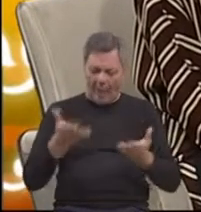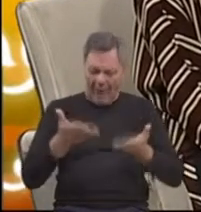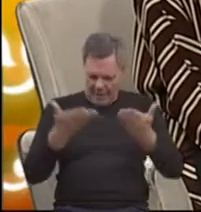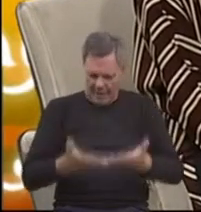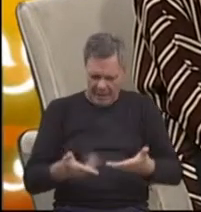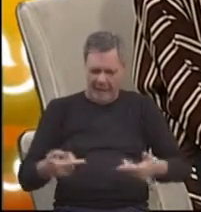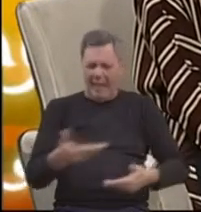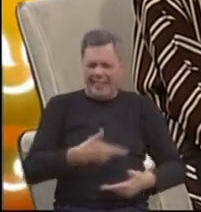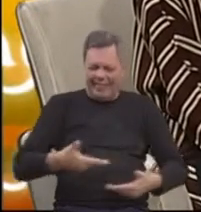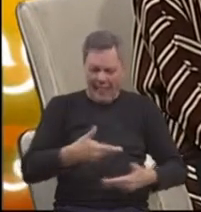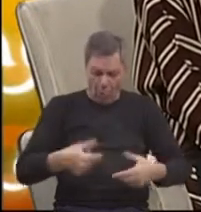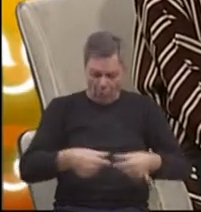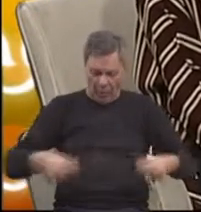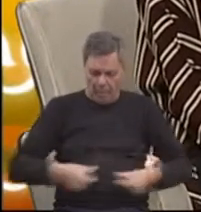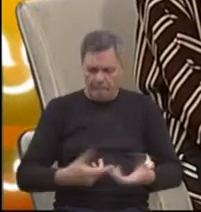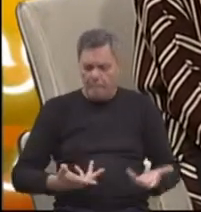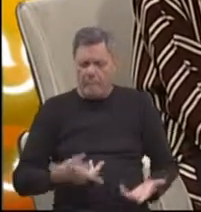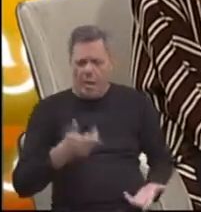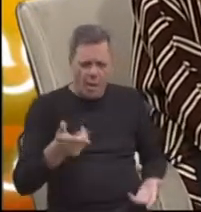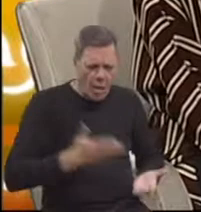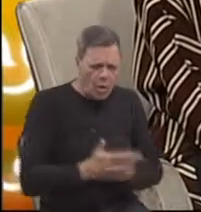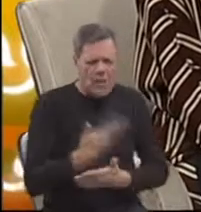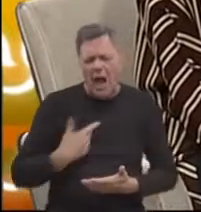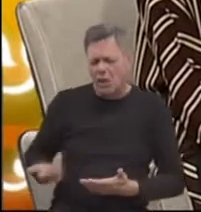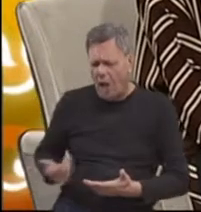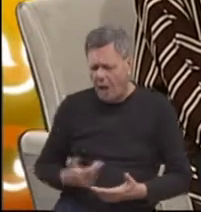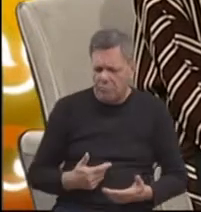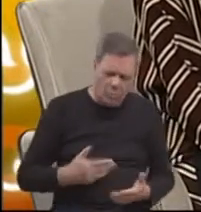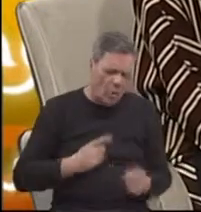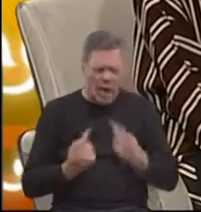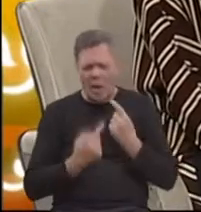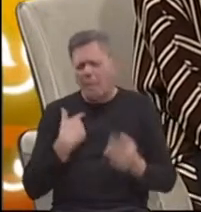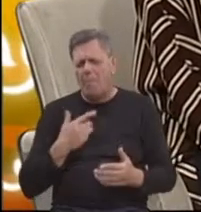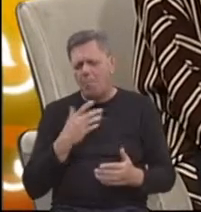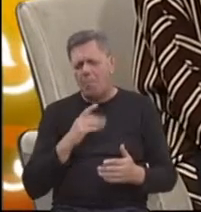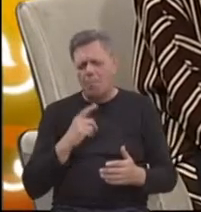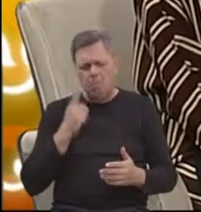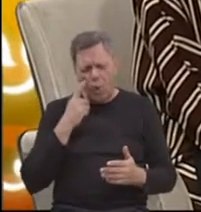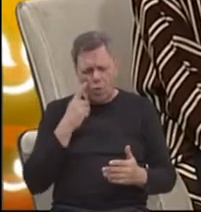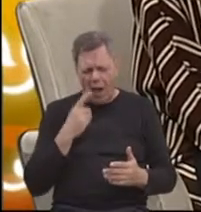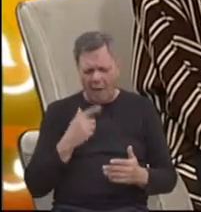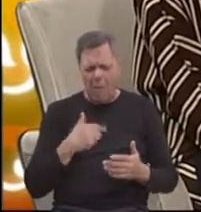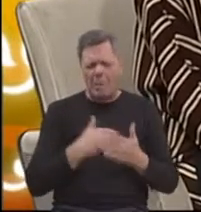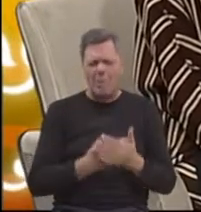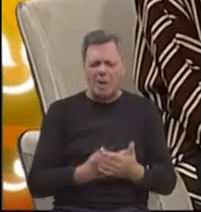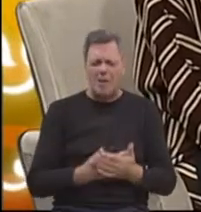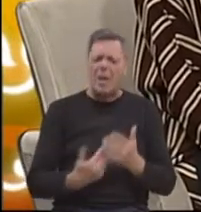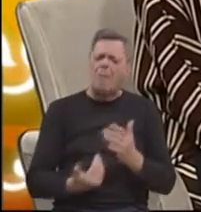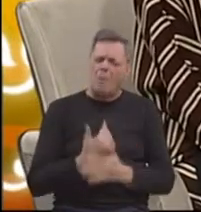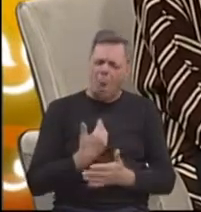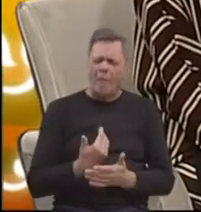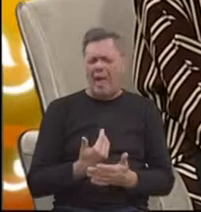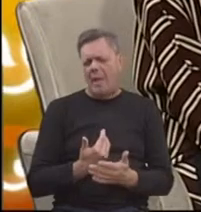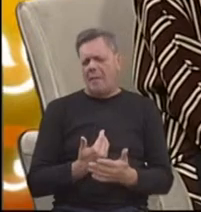praktična primjena. I mi stvarno i kroz sve naše događanja na kongresu pokušavamo približiti inovativne pristupe hrani i prehrani, serviranju, načinu